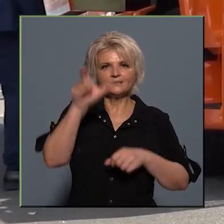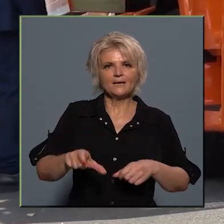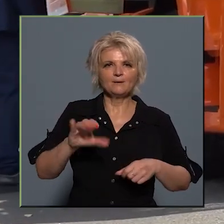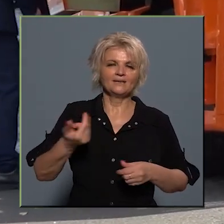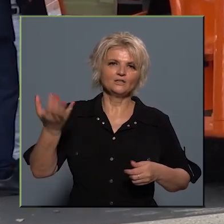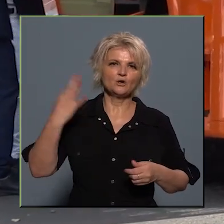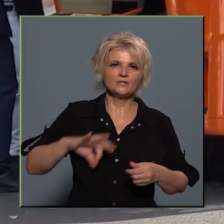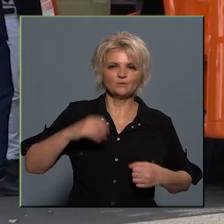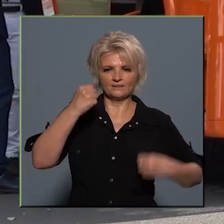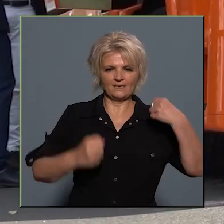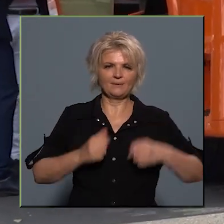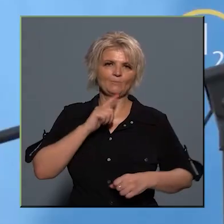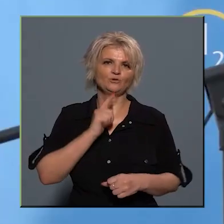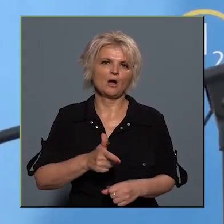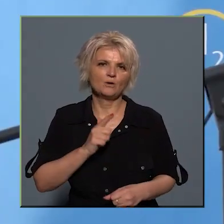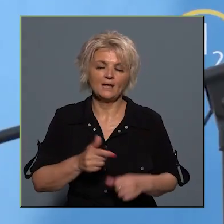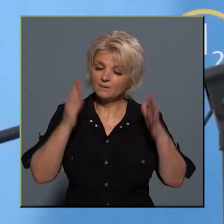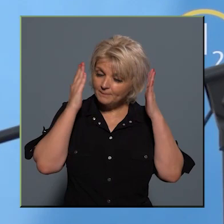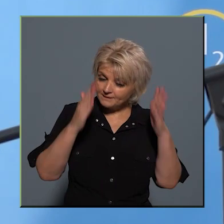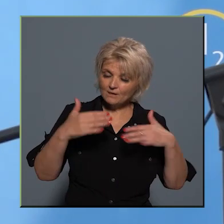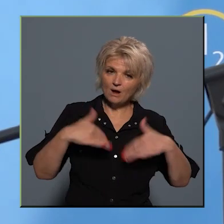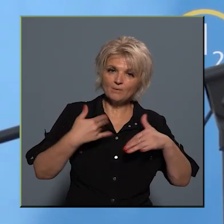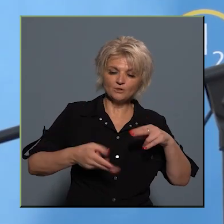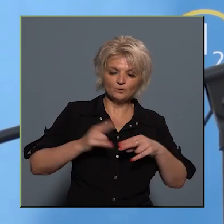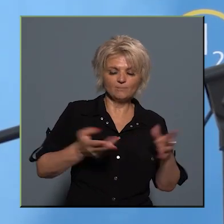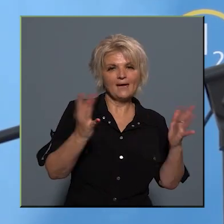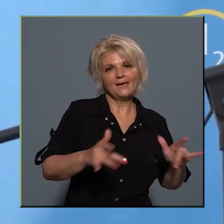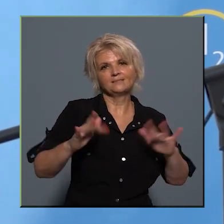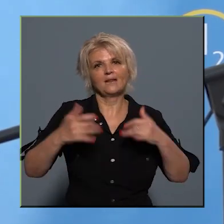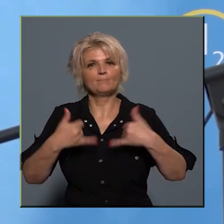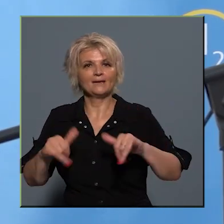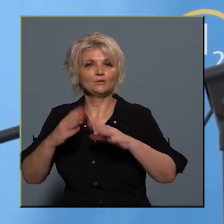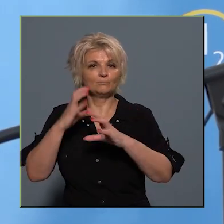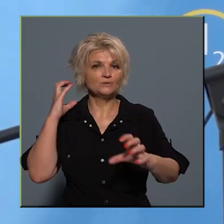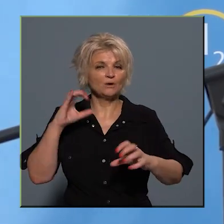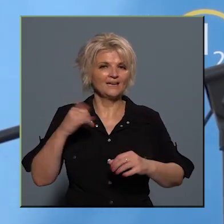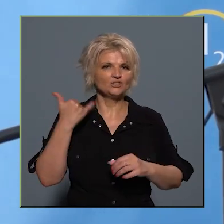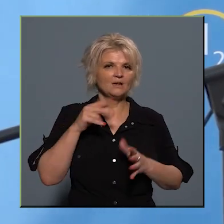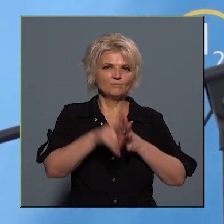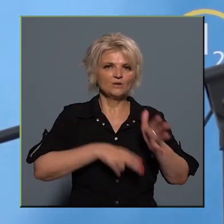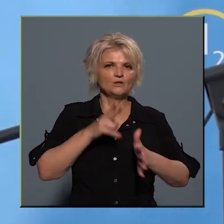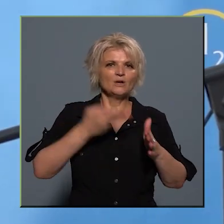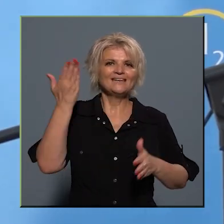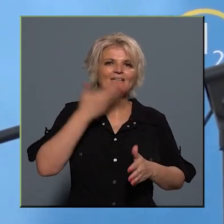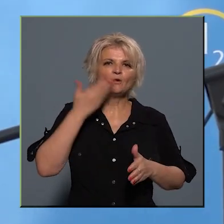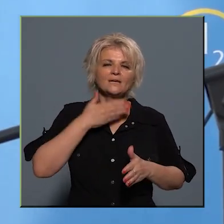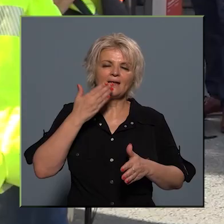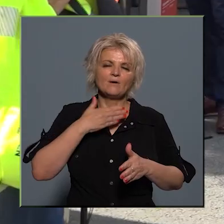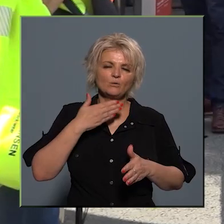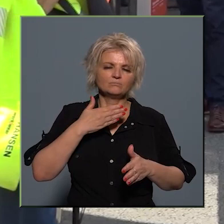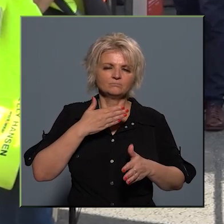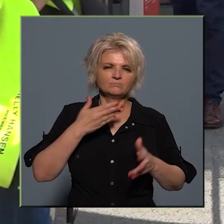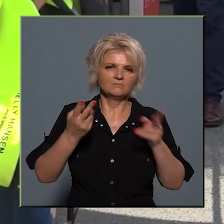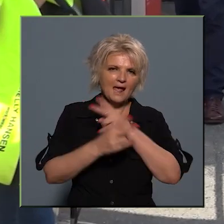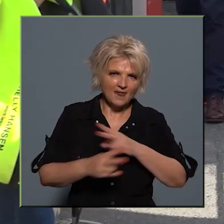tankolását. Továbbá bízik abban, hogy hamarosan több helyszínen indul meg a buszok és vonatok hidrogénnel való ellátása